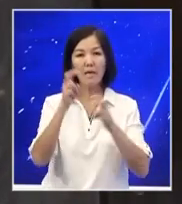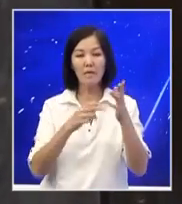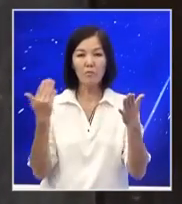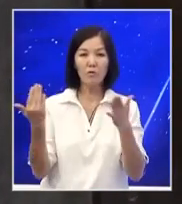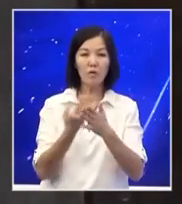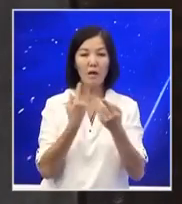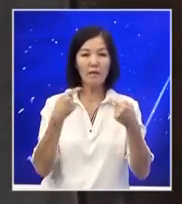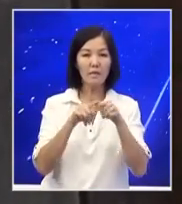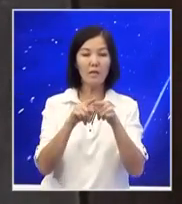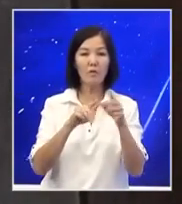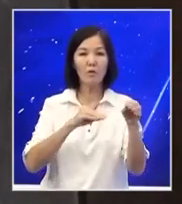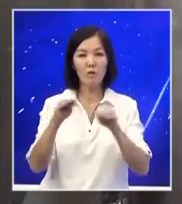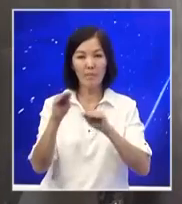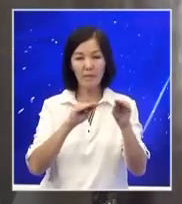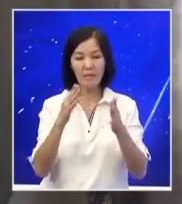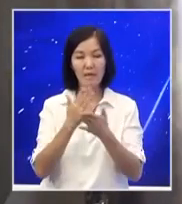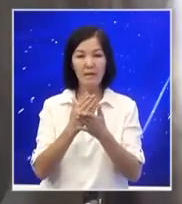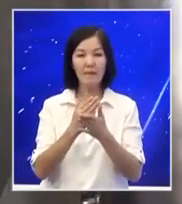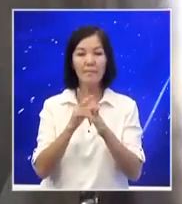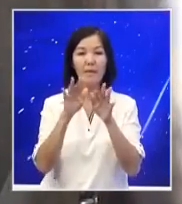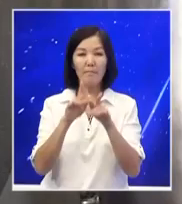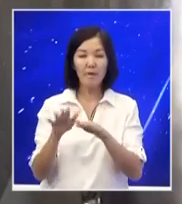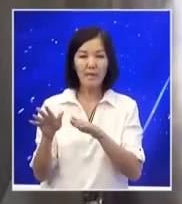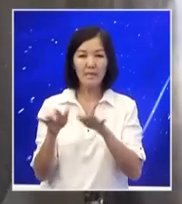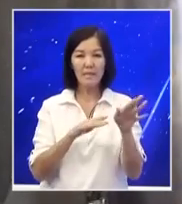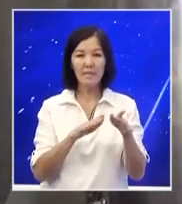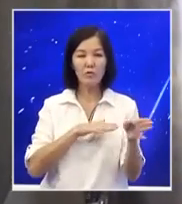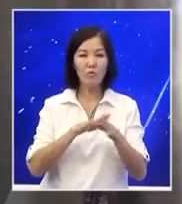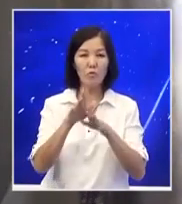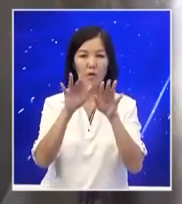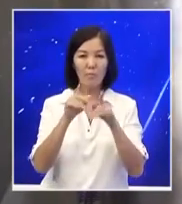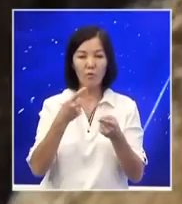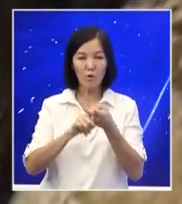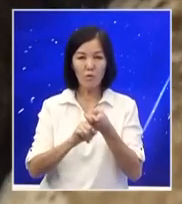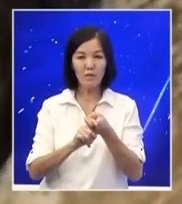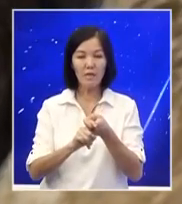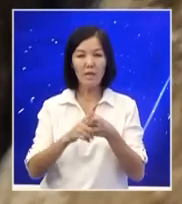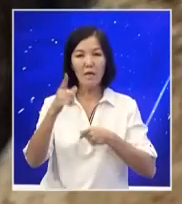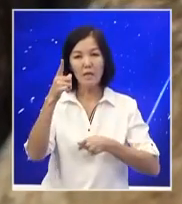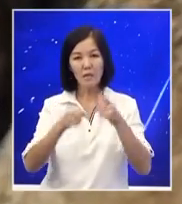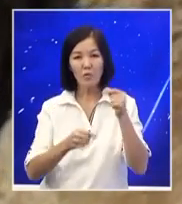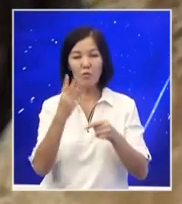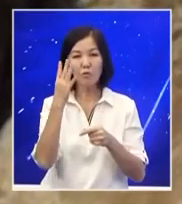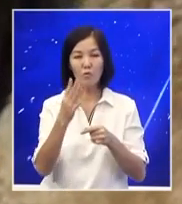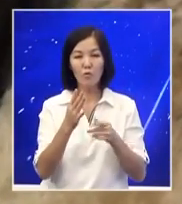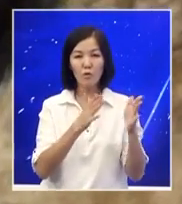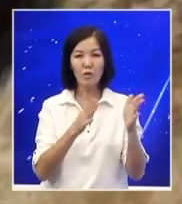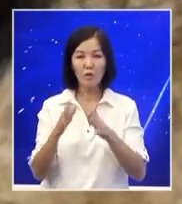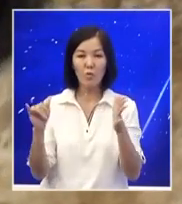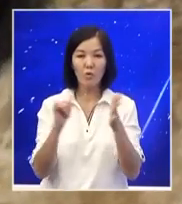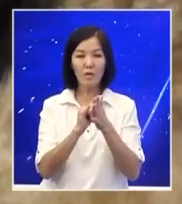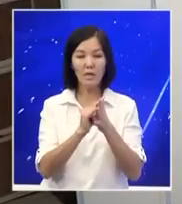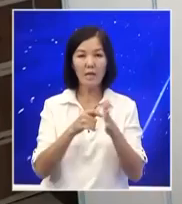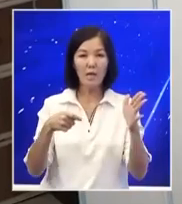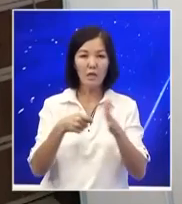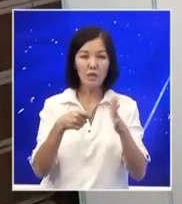жаңа технологиялармен жабдықталған. Процестің барлығы толықтай автоматты жүзеге асады. Сауу жүйесінің 4 жиынтығы орнатылған. Жем